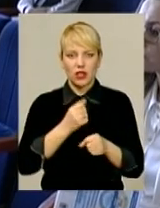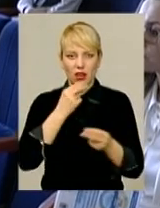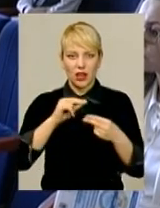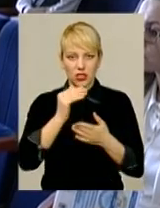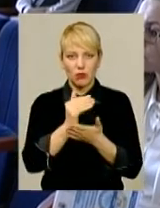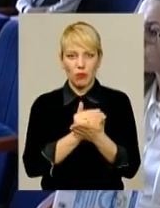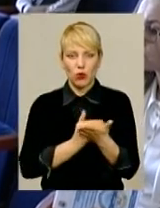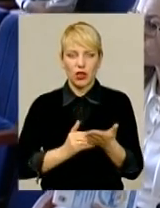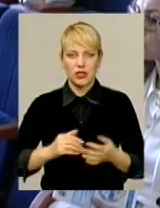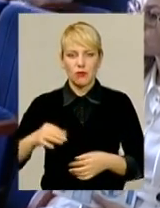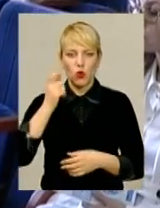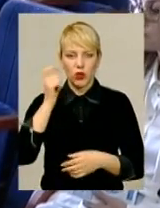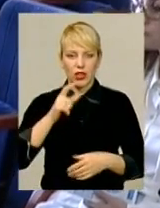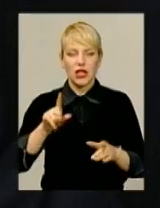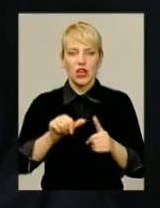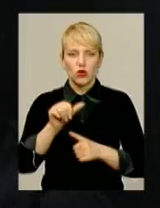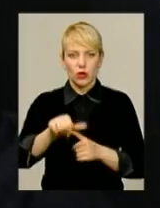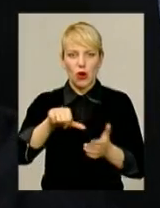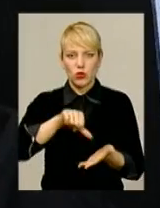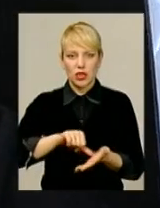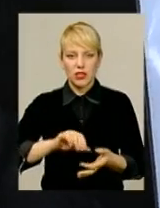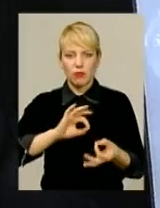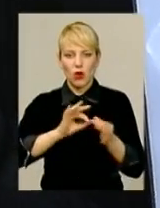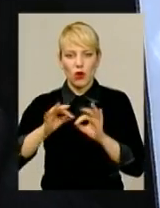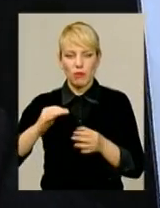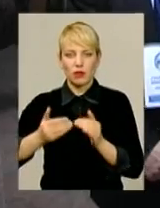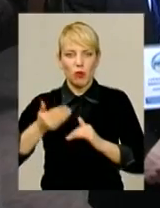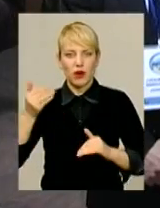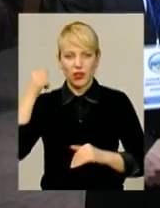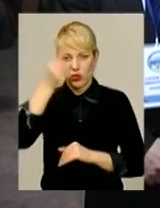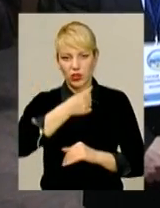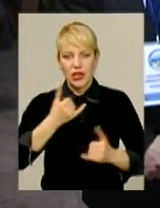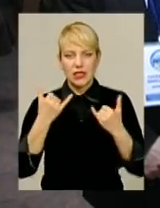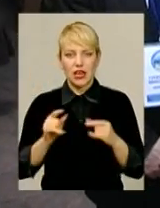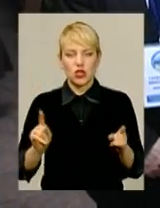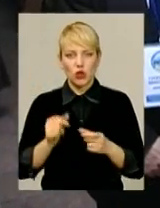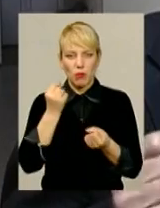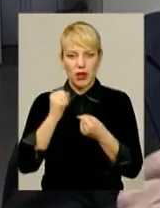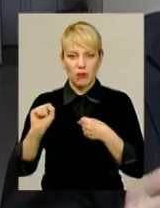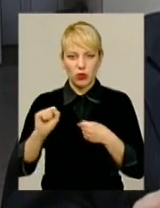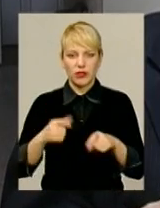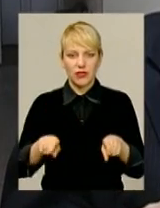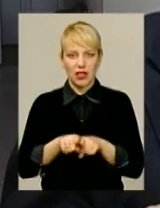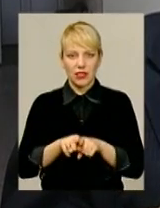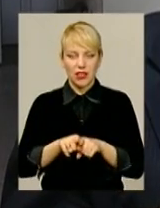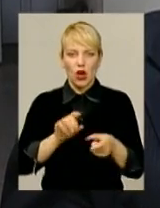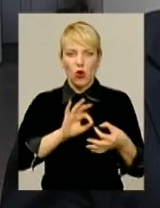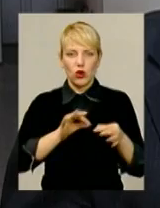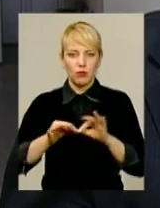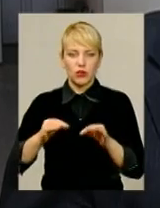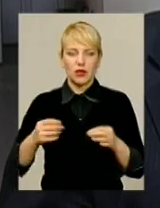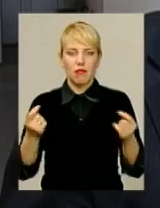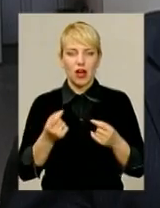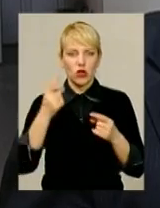програмістами України, зокрема й учасниками олімпіад попередніх років. Зараз, щоб перемогти в таких олімпіадах,